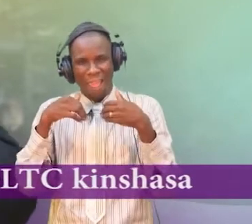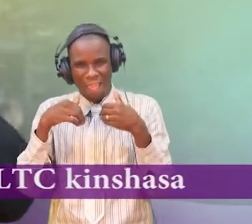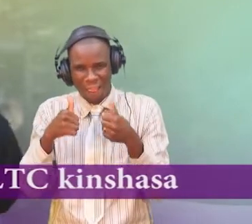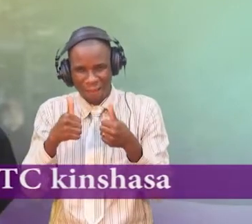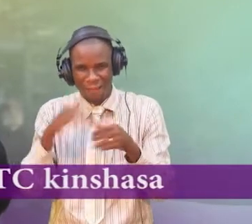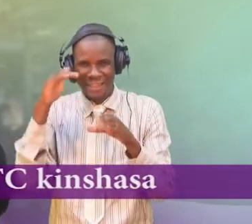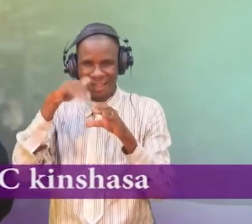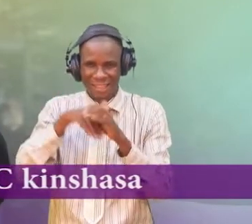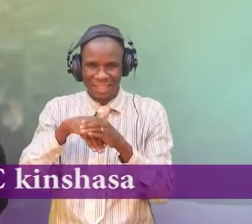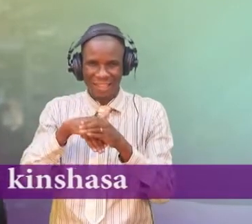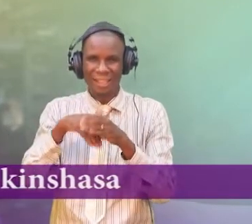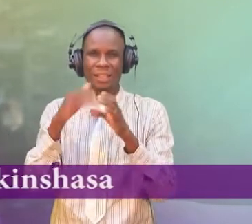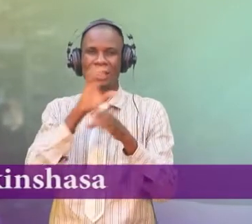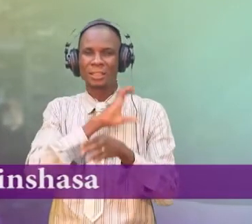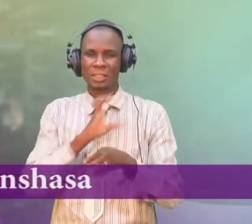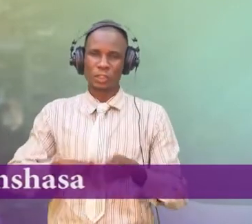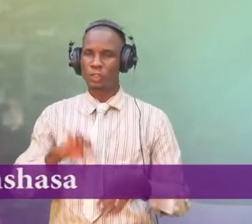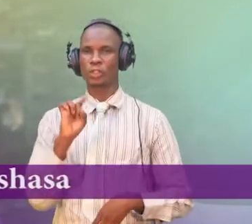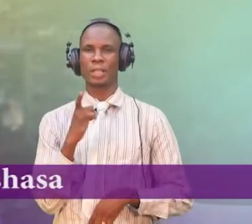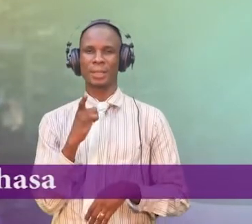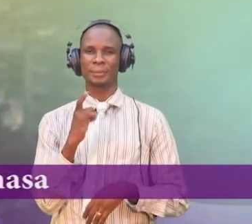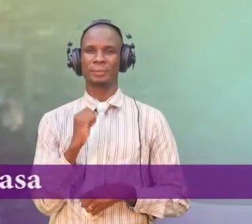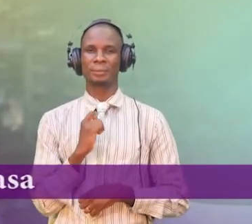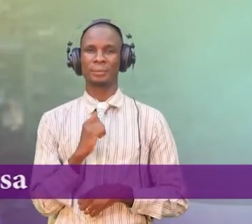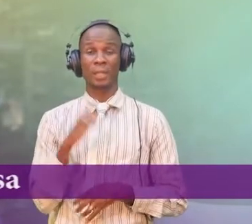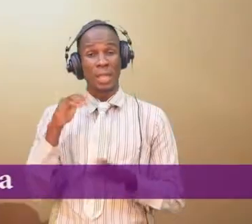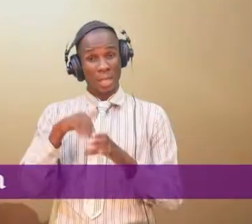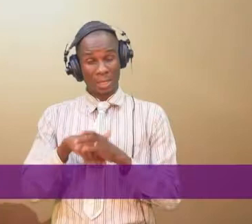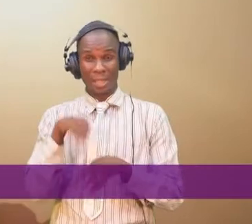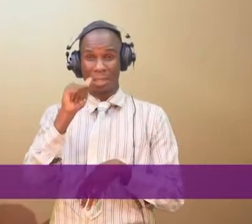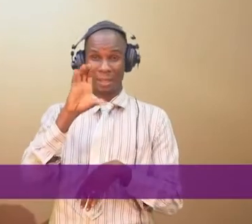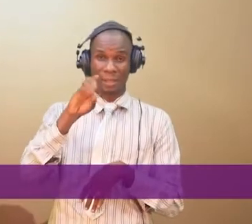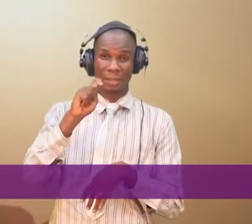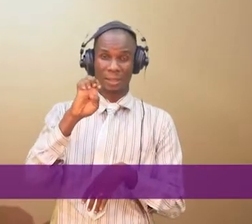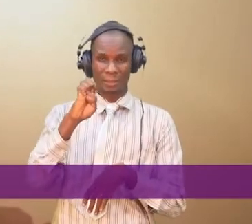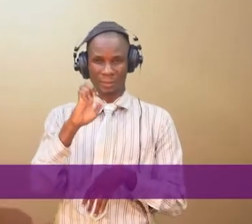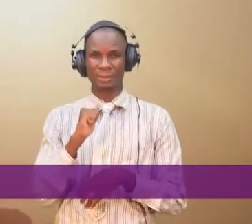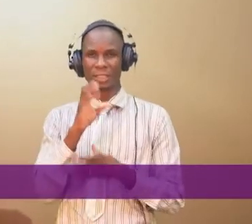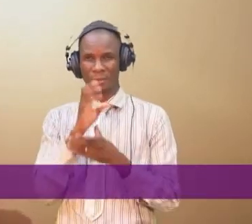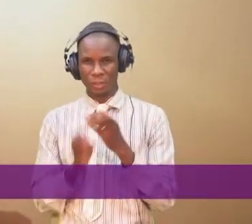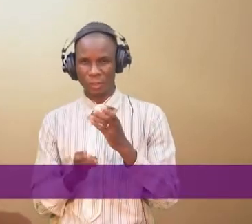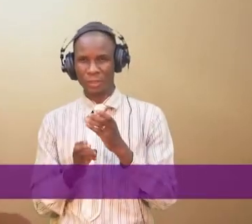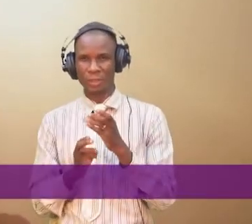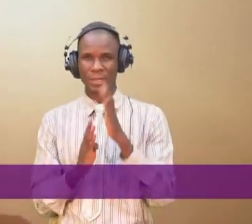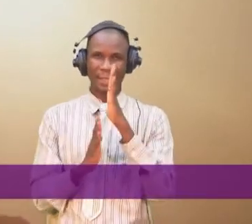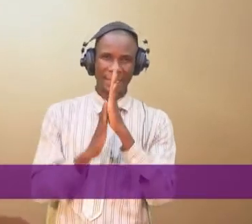Ezali kaka pwete lobiko na biso ekokisamaki na nzela ya Yesu Kristo na ekulusu.